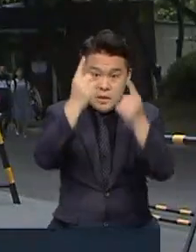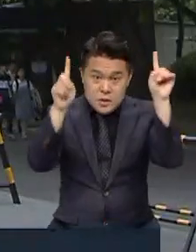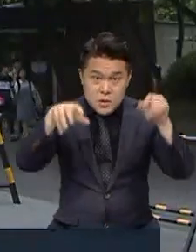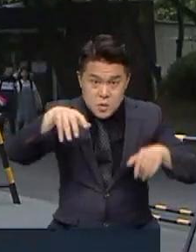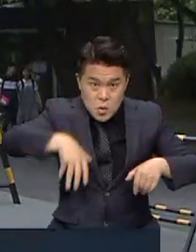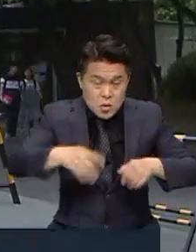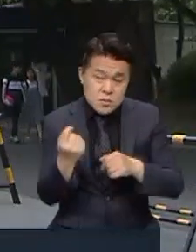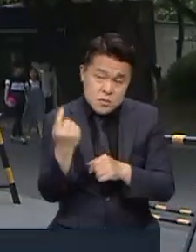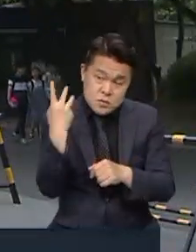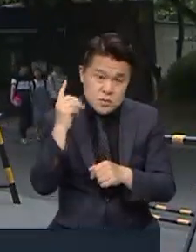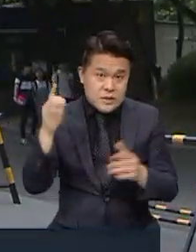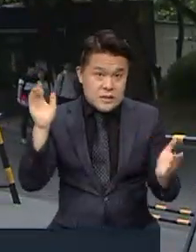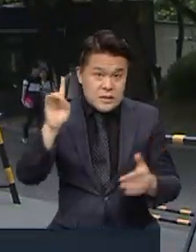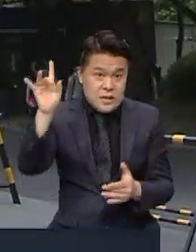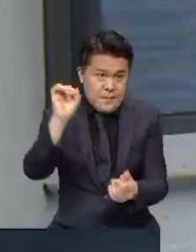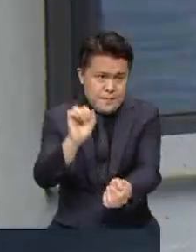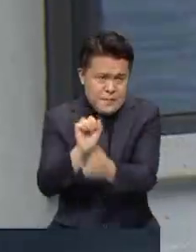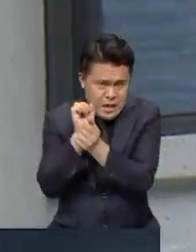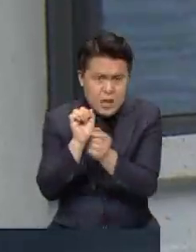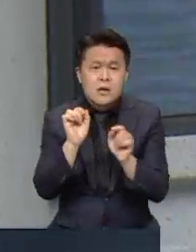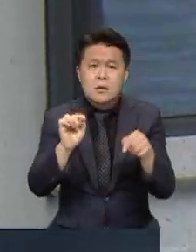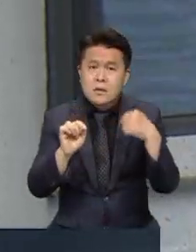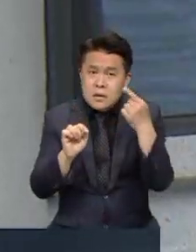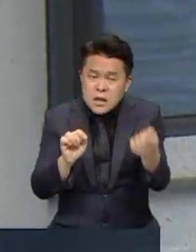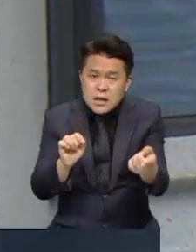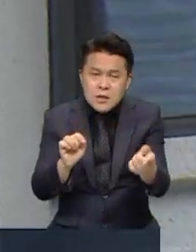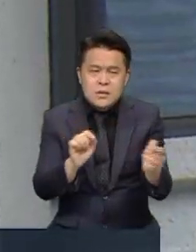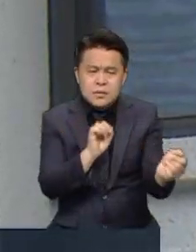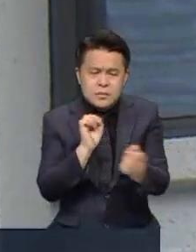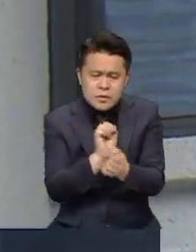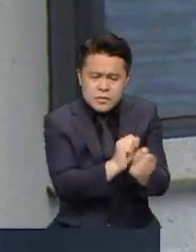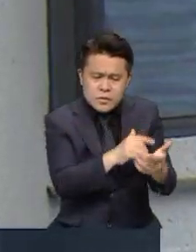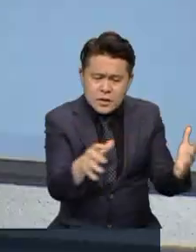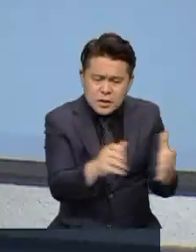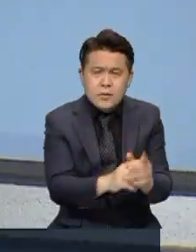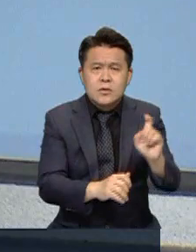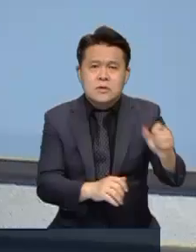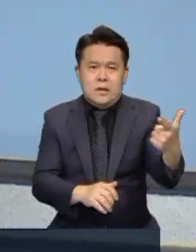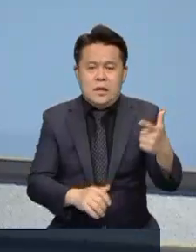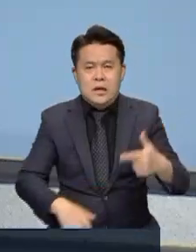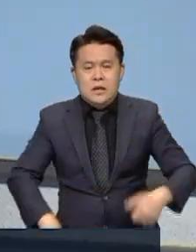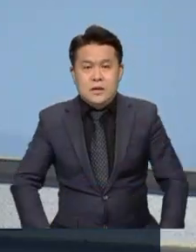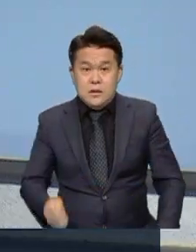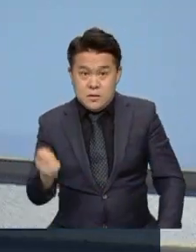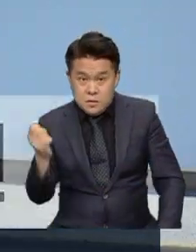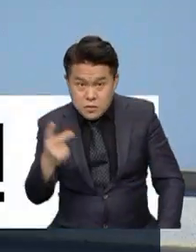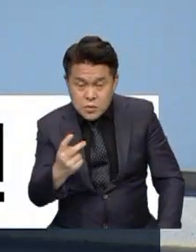서울대학교에서는 사흘 전 학생 한 명이 최초 확진된 뒤 16명이 추가로 확진 판정을 받았고